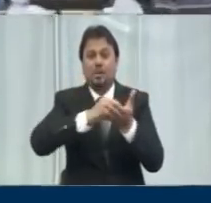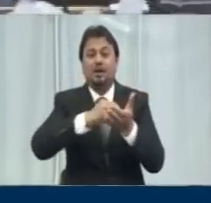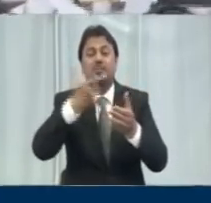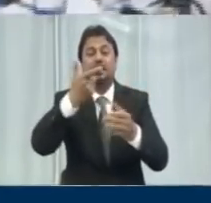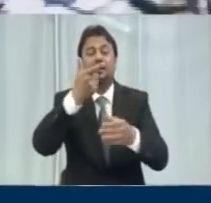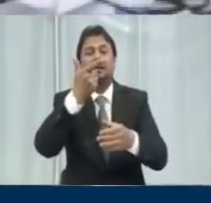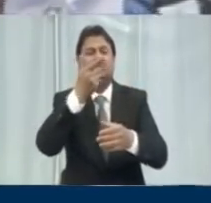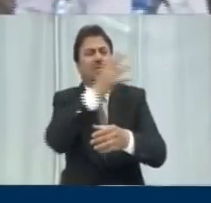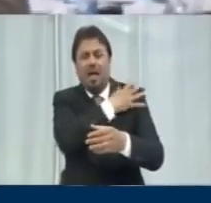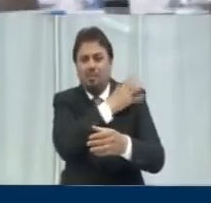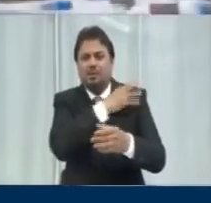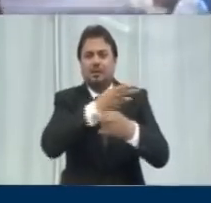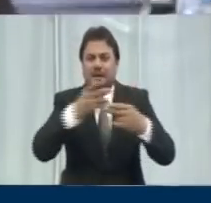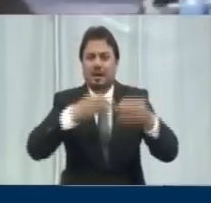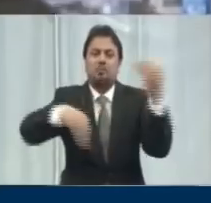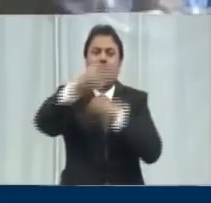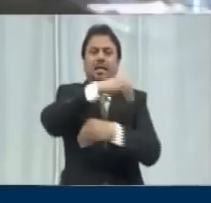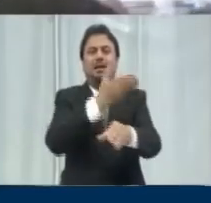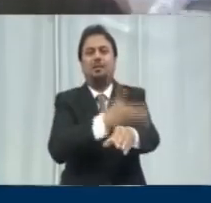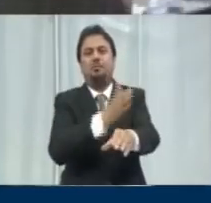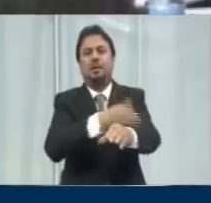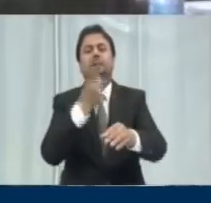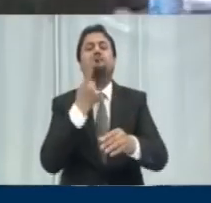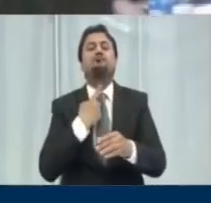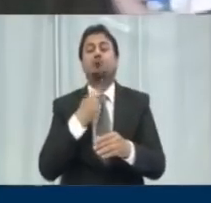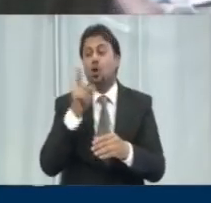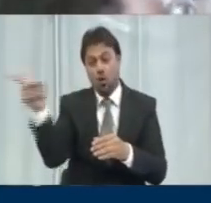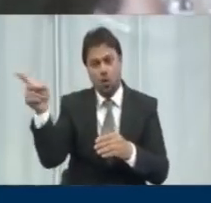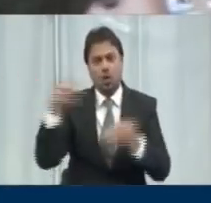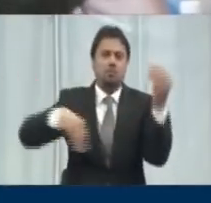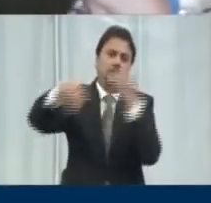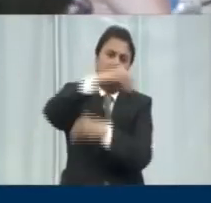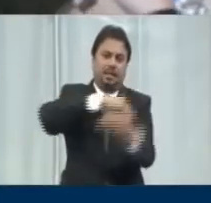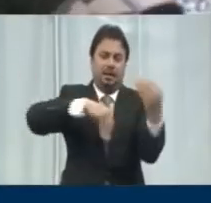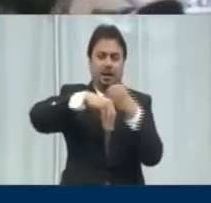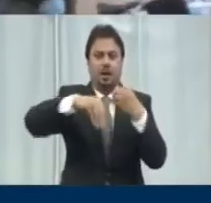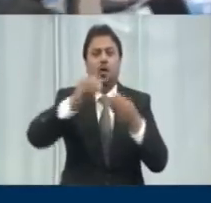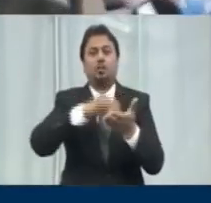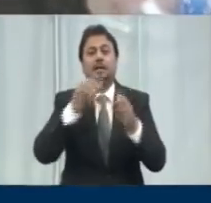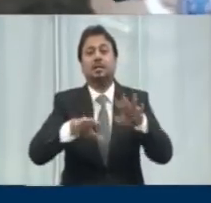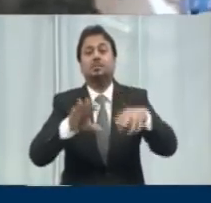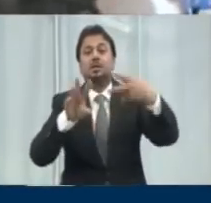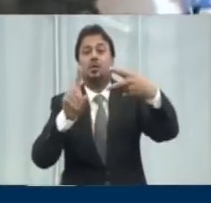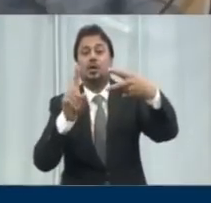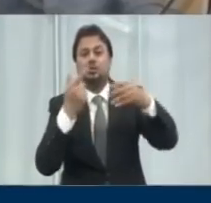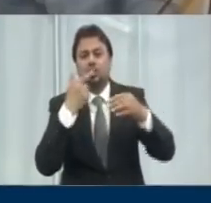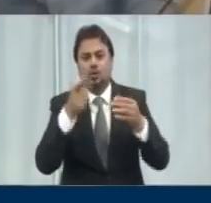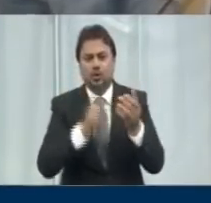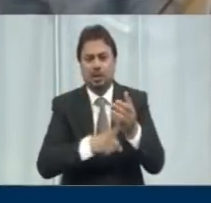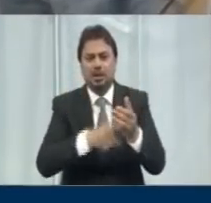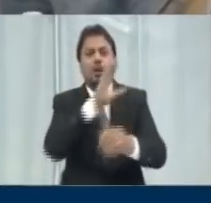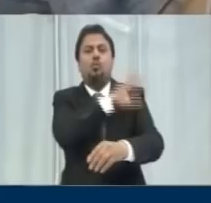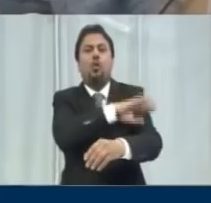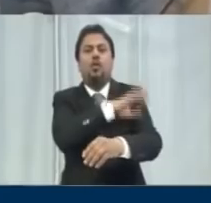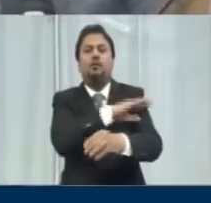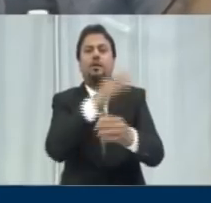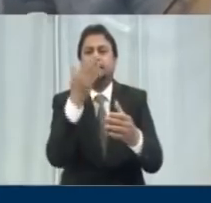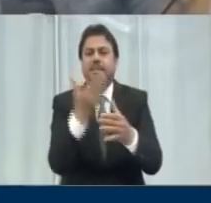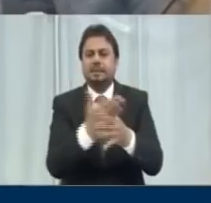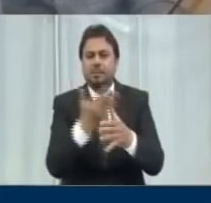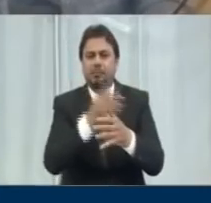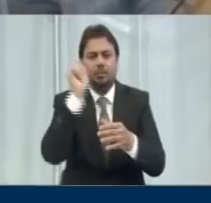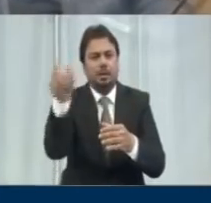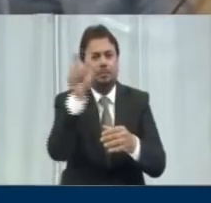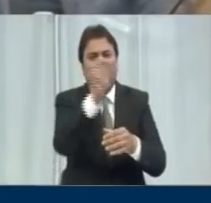الأمنية إلى الملاك المدني للراغبين. وأضاف البيان أن الموازنة تضمنت أيضا تخصيص درجات